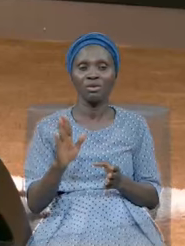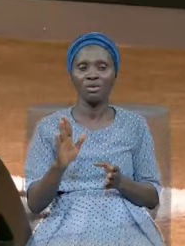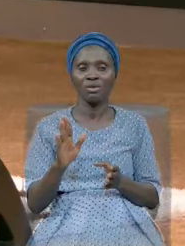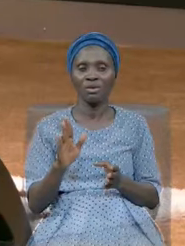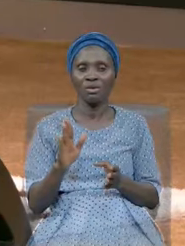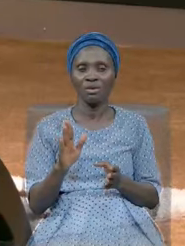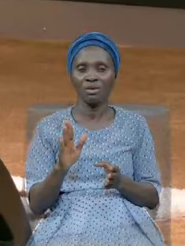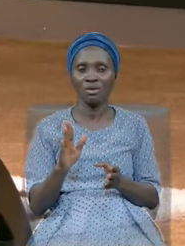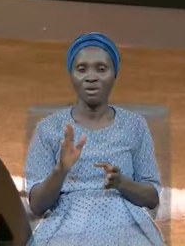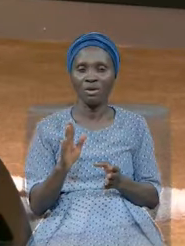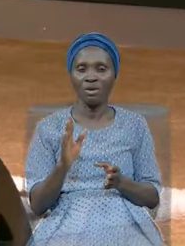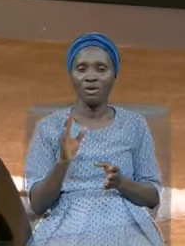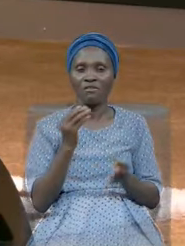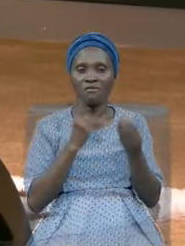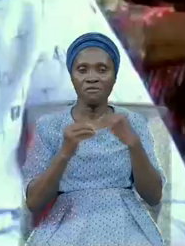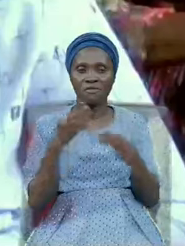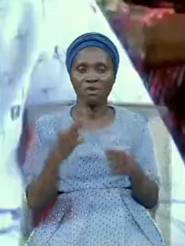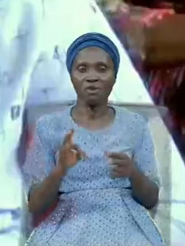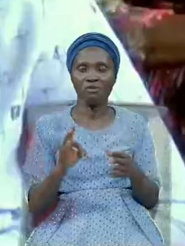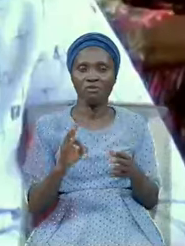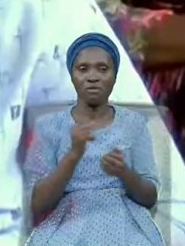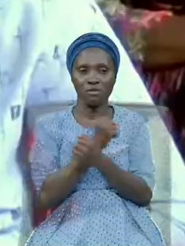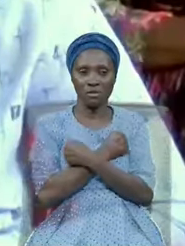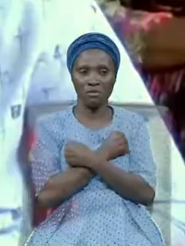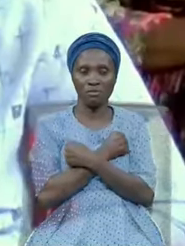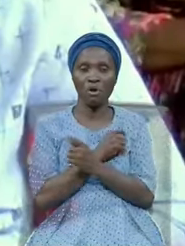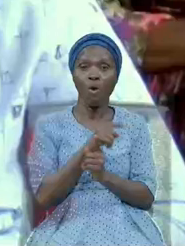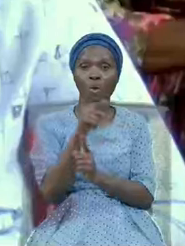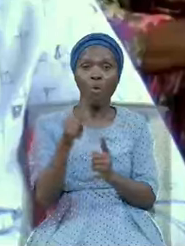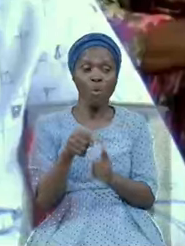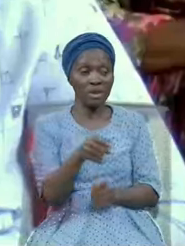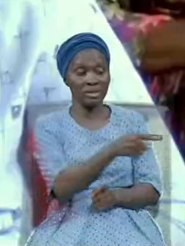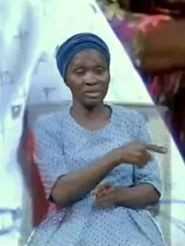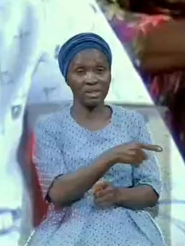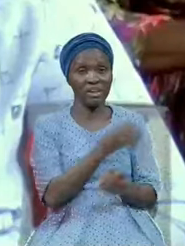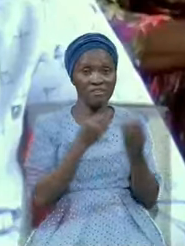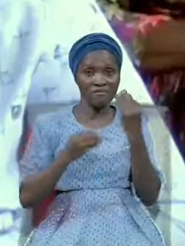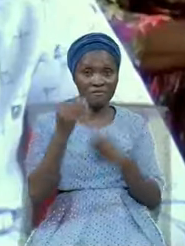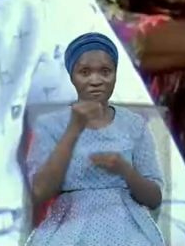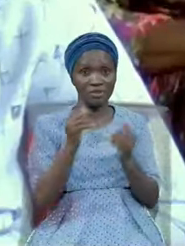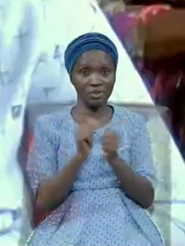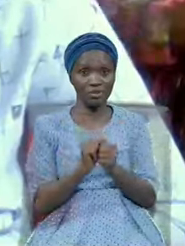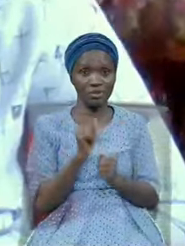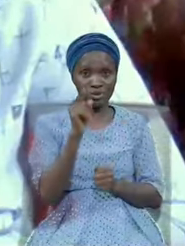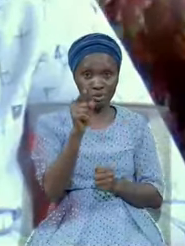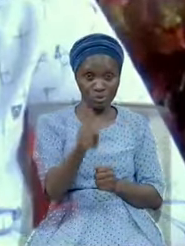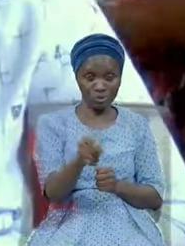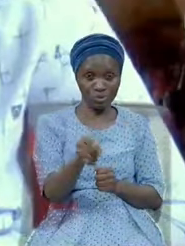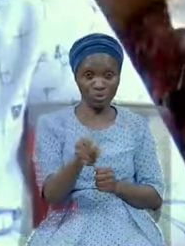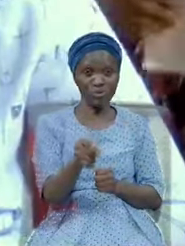agapes faisant impudemment bonne chair sur repessant